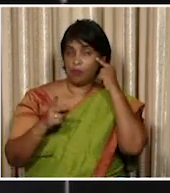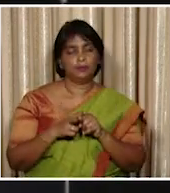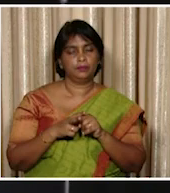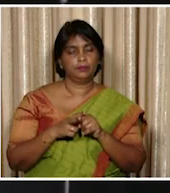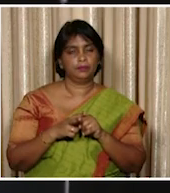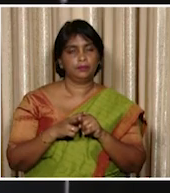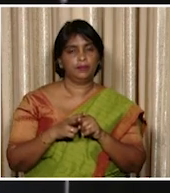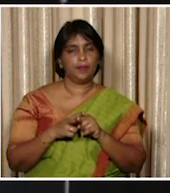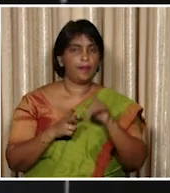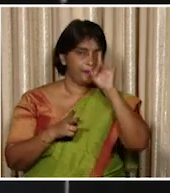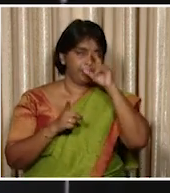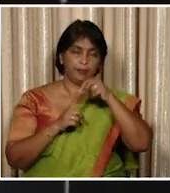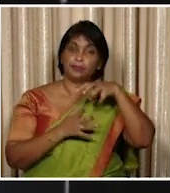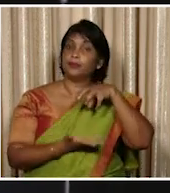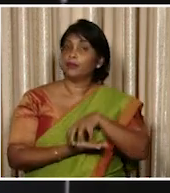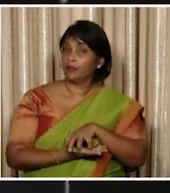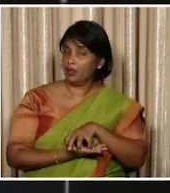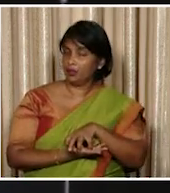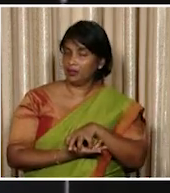யுத்தே வாயம்பு பலாத் சபாவே